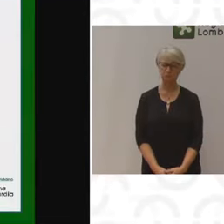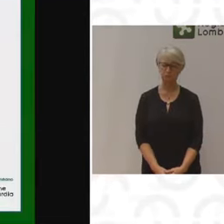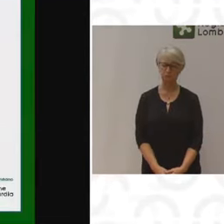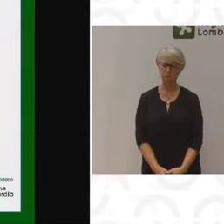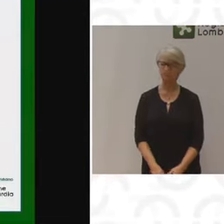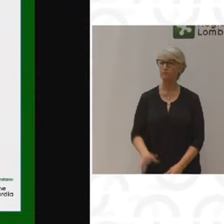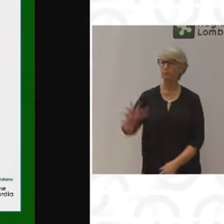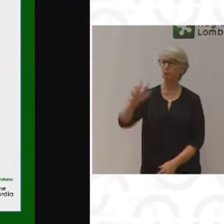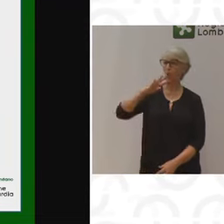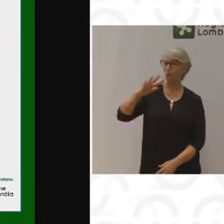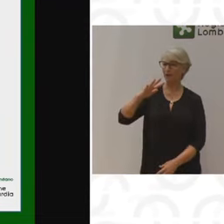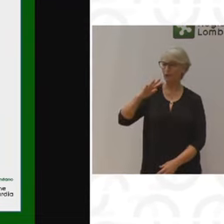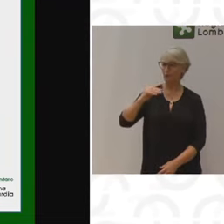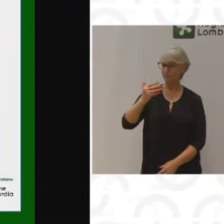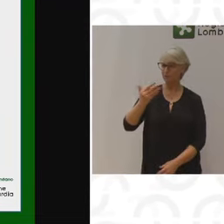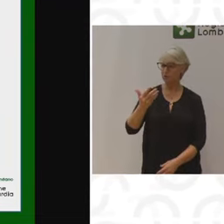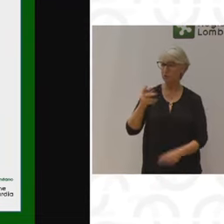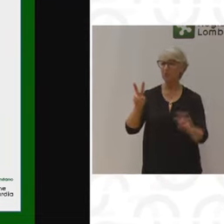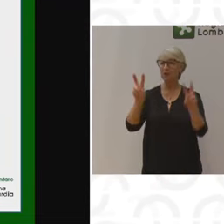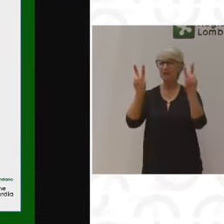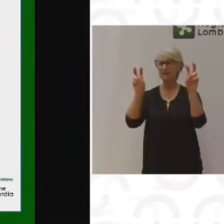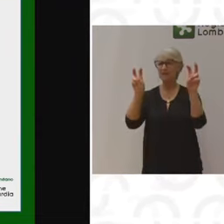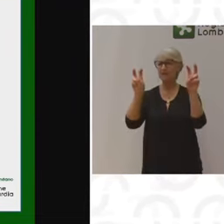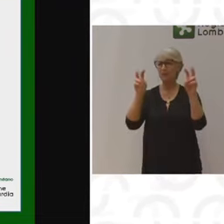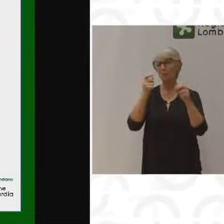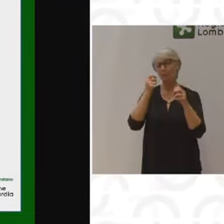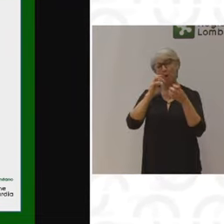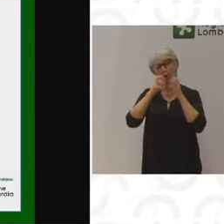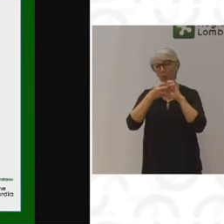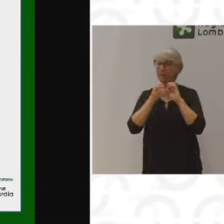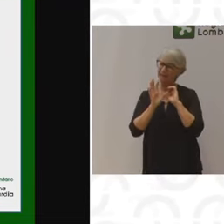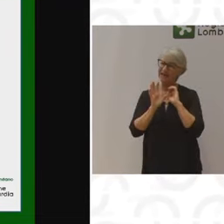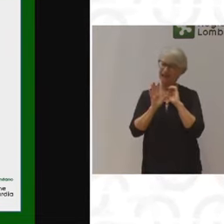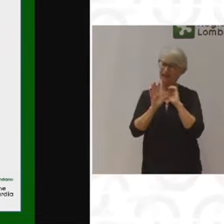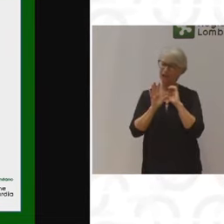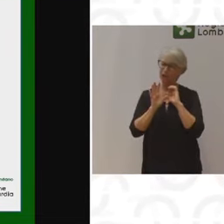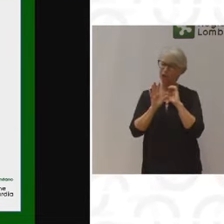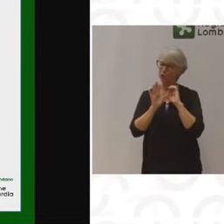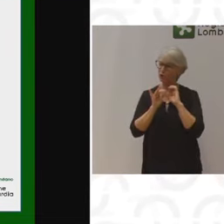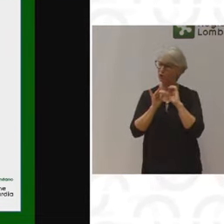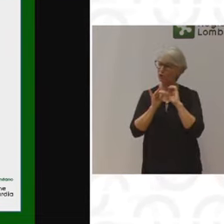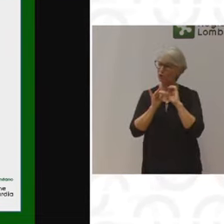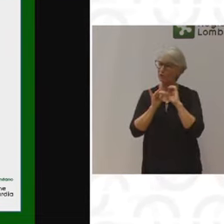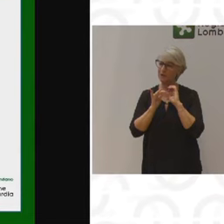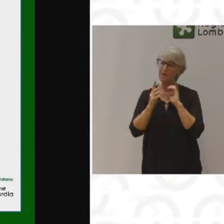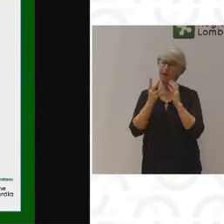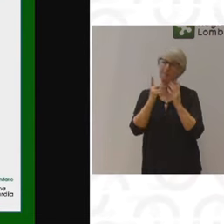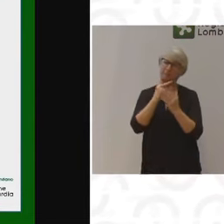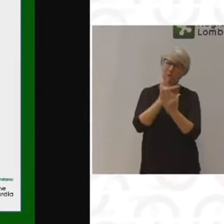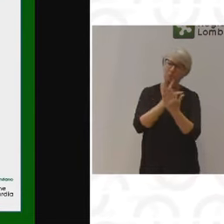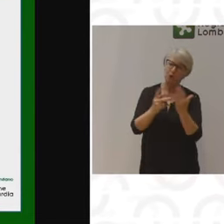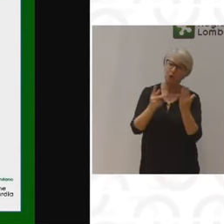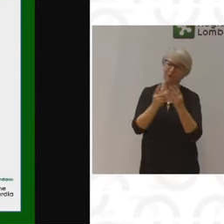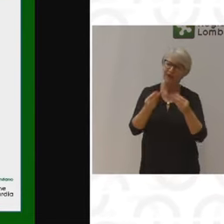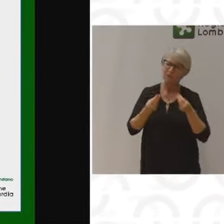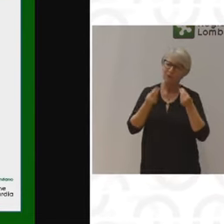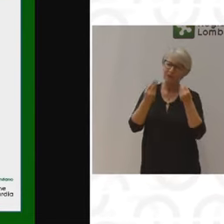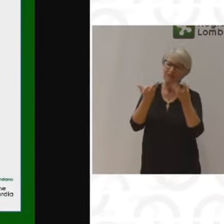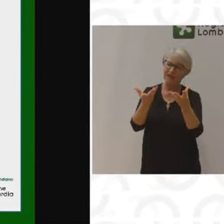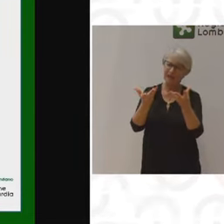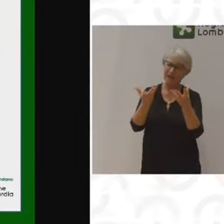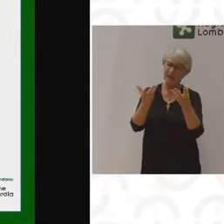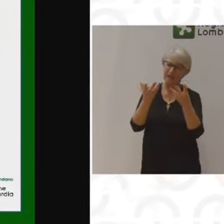Quinto episodio, un episodio su un tema un po' complicatino, ma che proviamo a rendere in maniera viva e